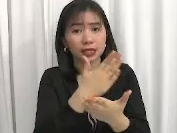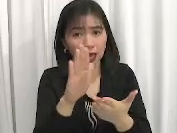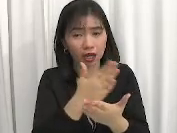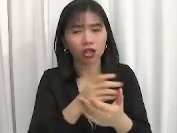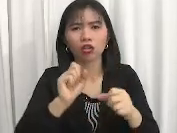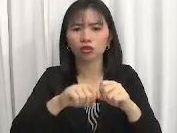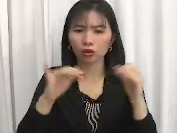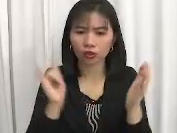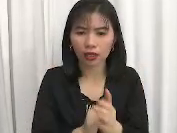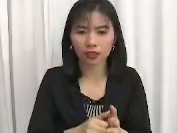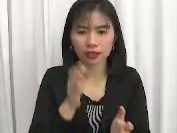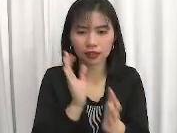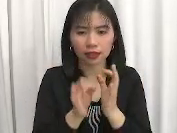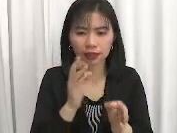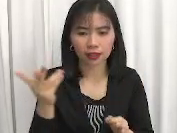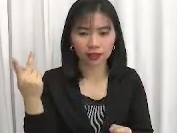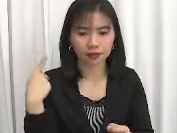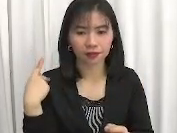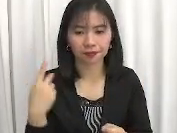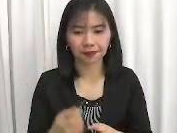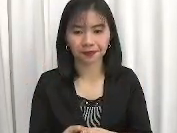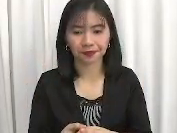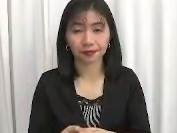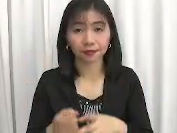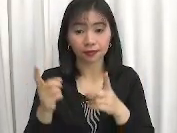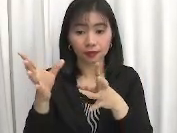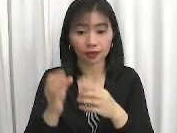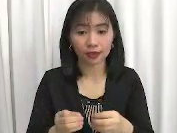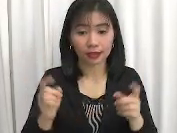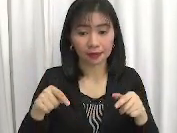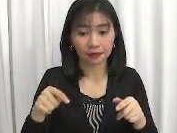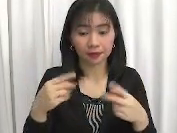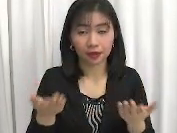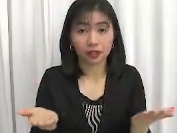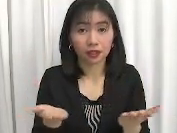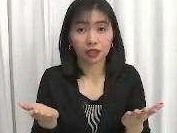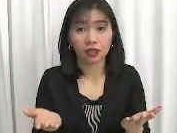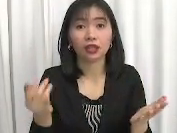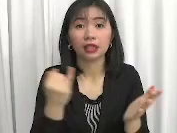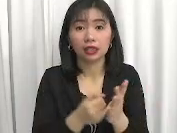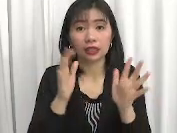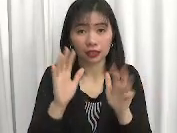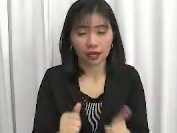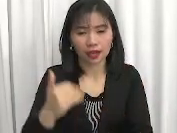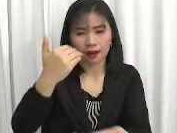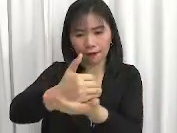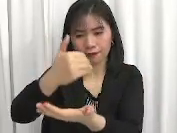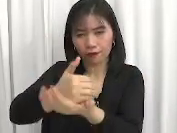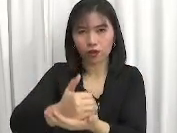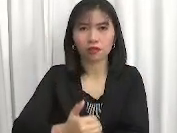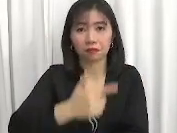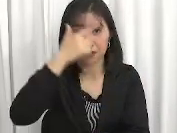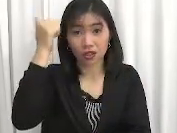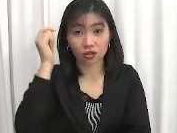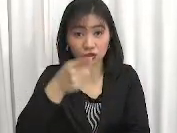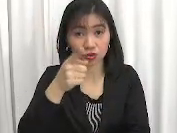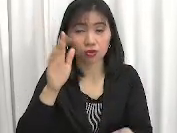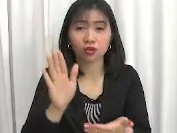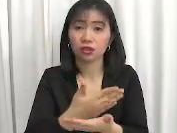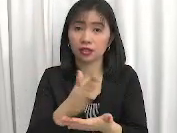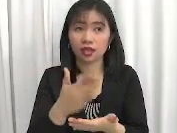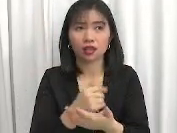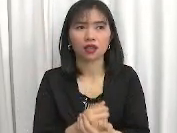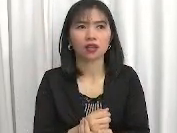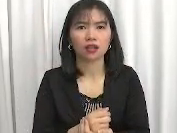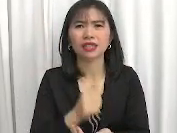sakali man na humantong yung mag-asawa sa ganung bagay, ay pwede na nilang maiwasan. Yeah. Hindi naman yung ilalagay ako